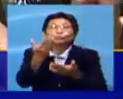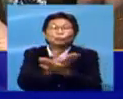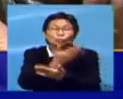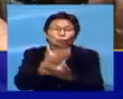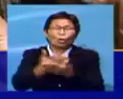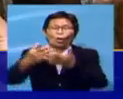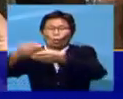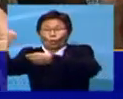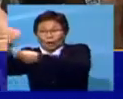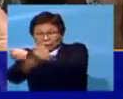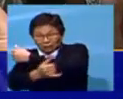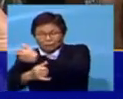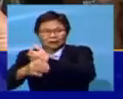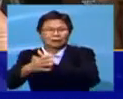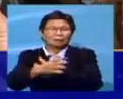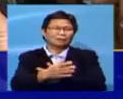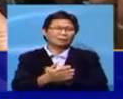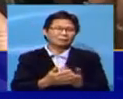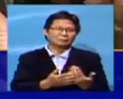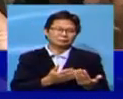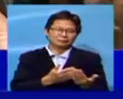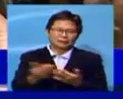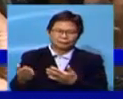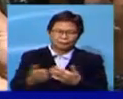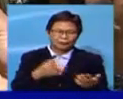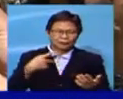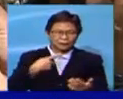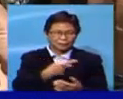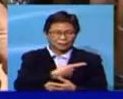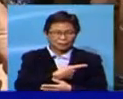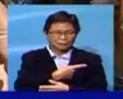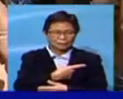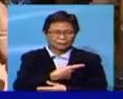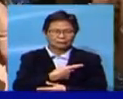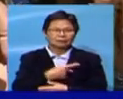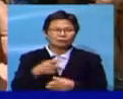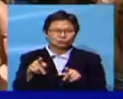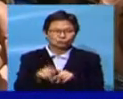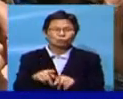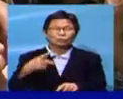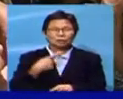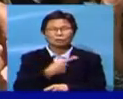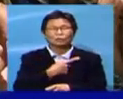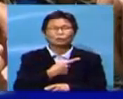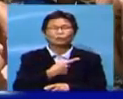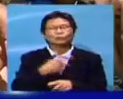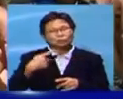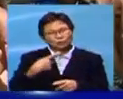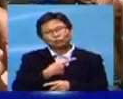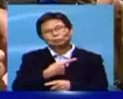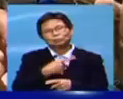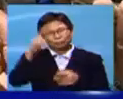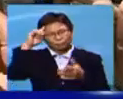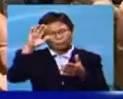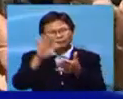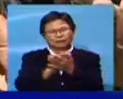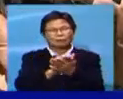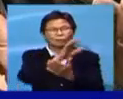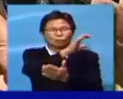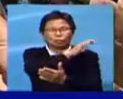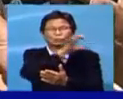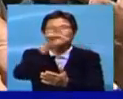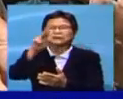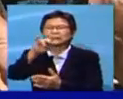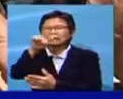di luar negara Namun demikian saya sebut awal Tadi bahawa kita juga memberi kepercayaan kepada